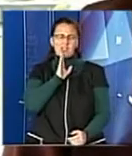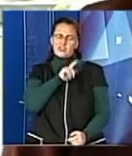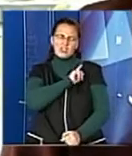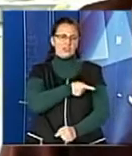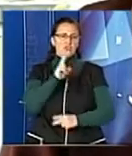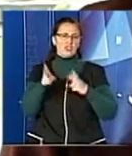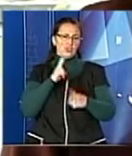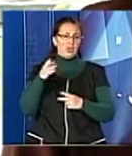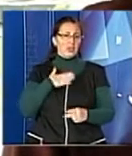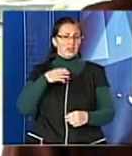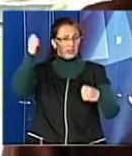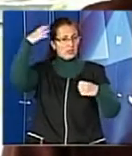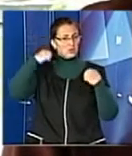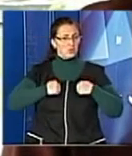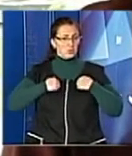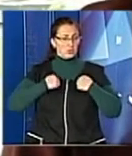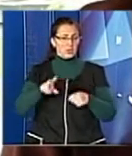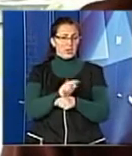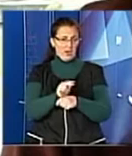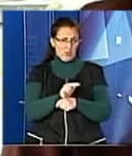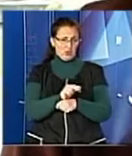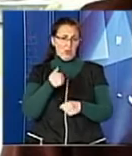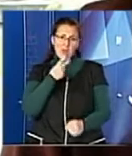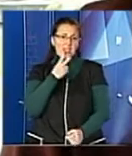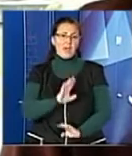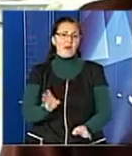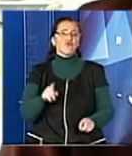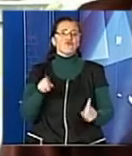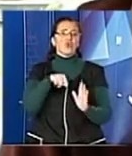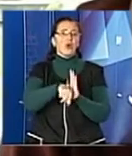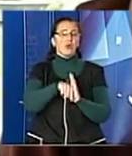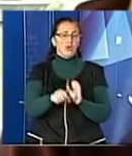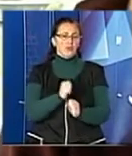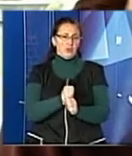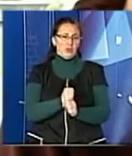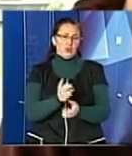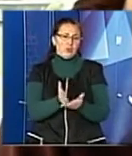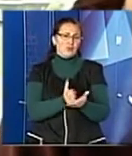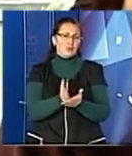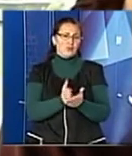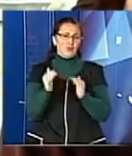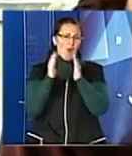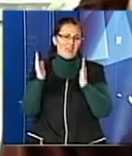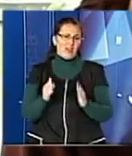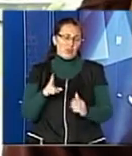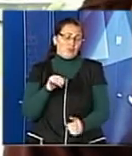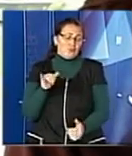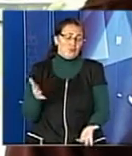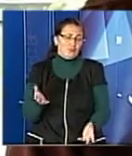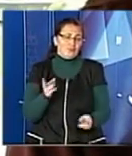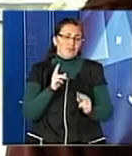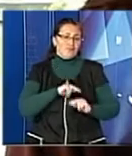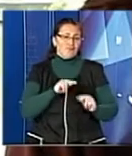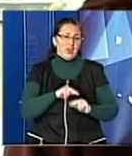наразі ремонтують. Знаходиться в ремонті, ми не бачили, що там робиться. Ну, службові кабінки, ну, працюють, що можна